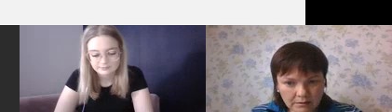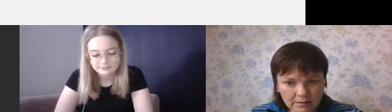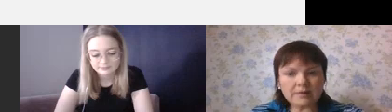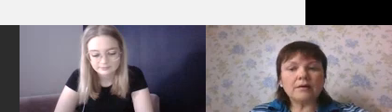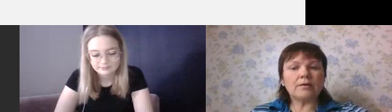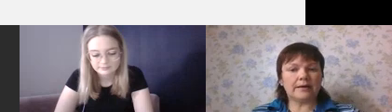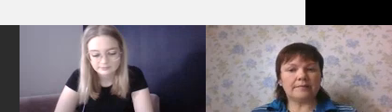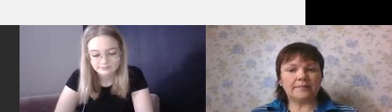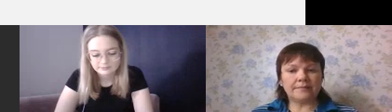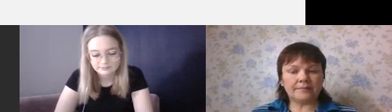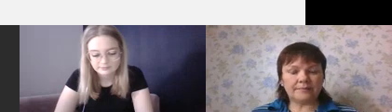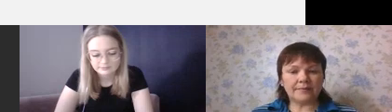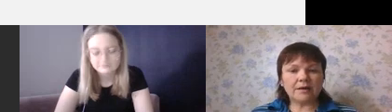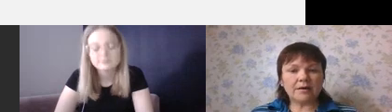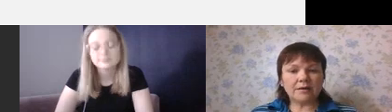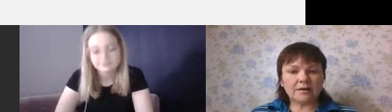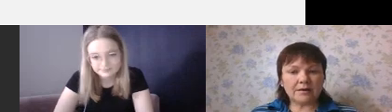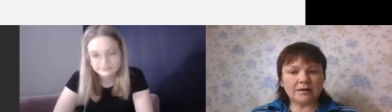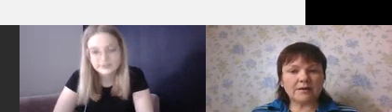vajaks kutsharidust. Okei.